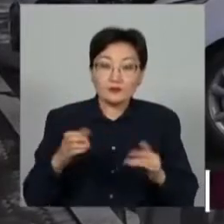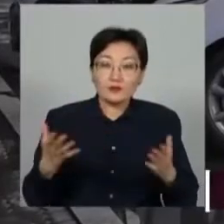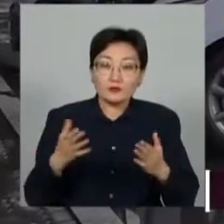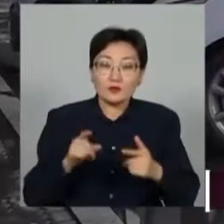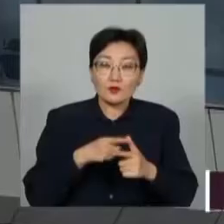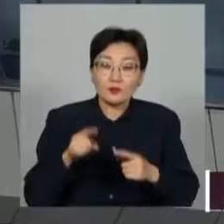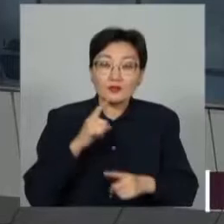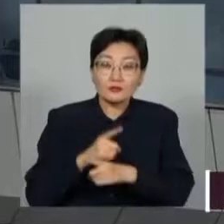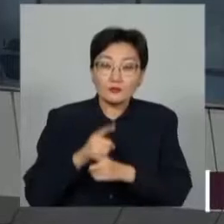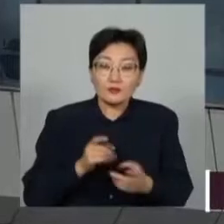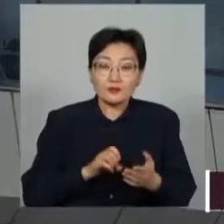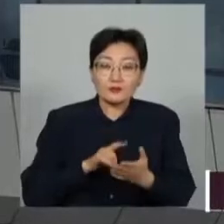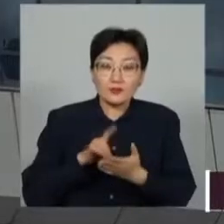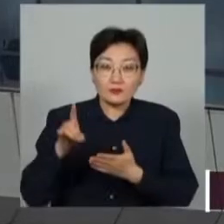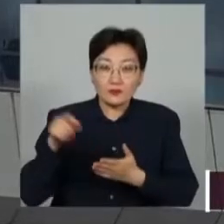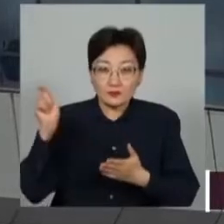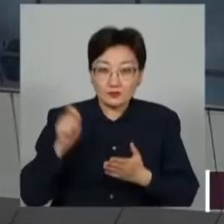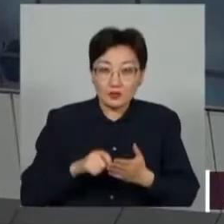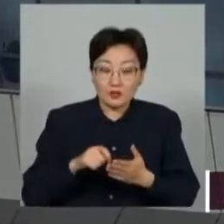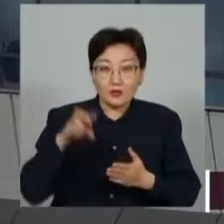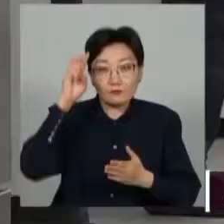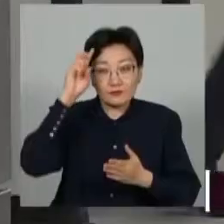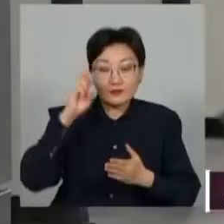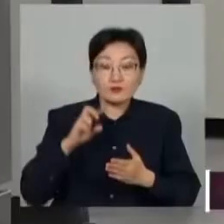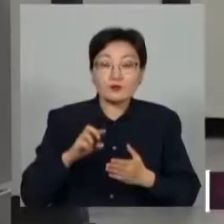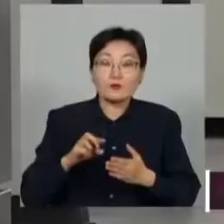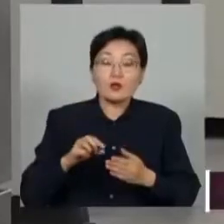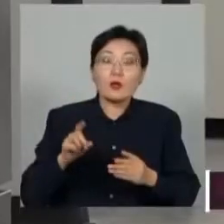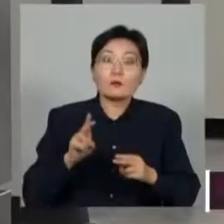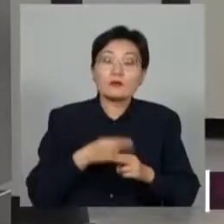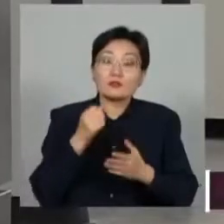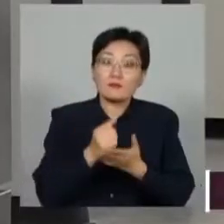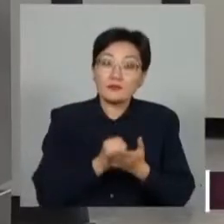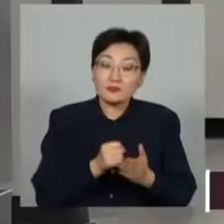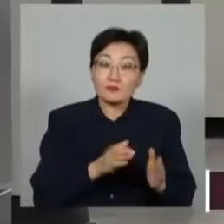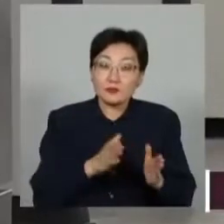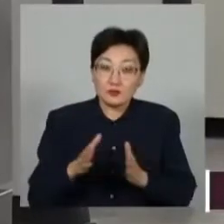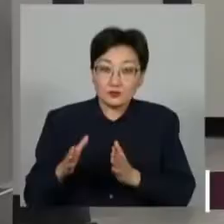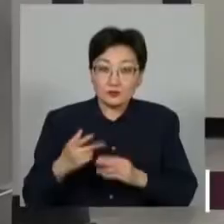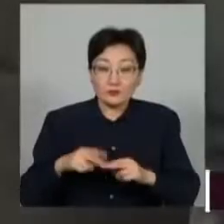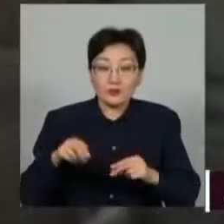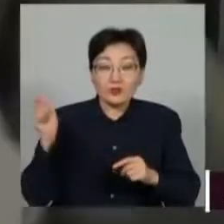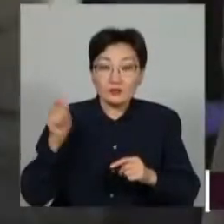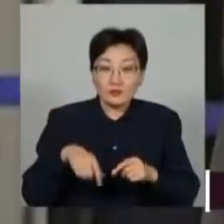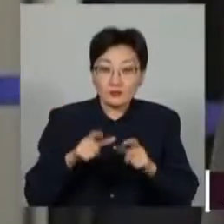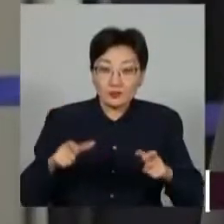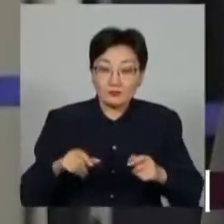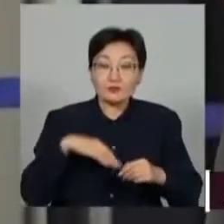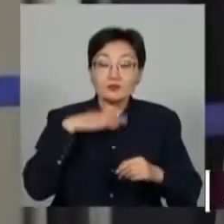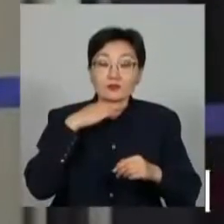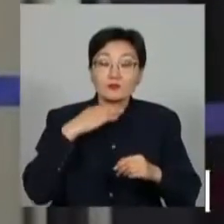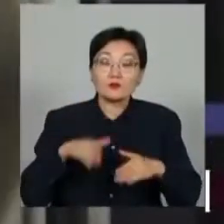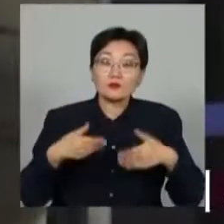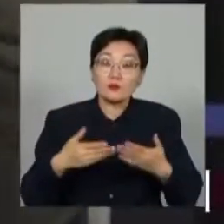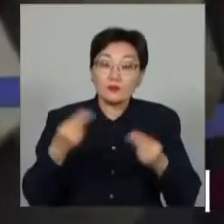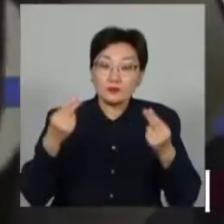какой-либо запрет на въезд для иностранцев из государств с безвизовым режимом. Прибывающим в республику пассажирам достаточно